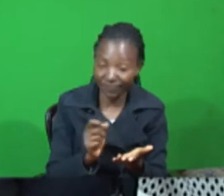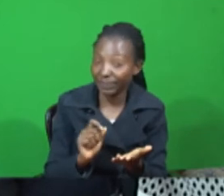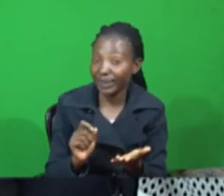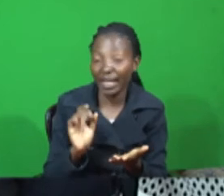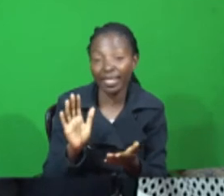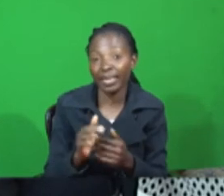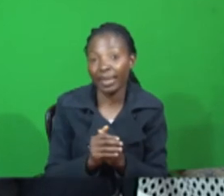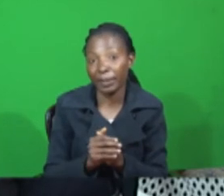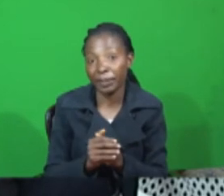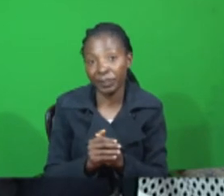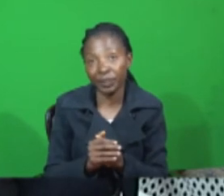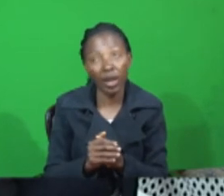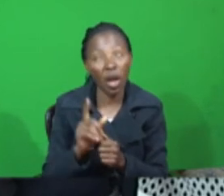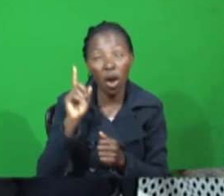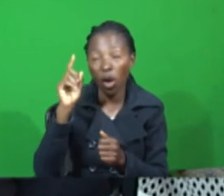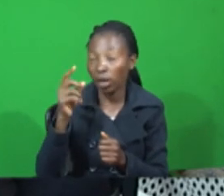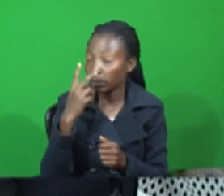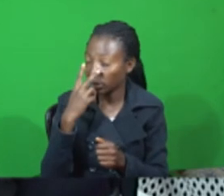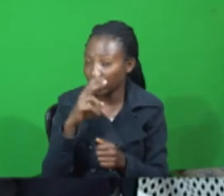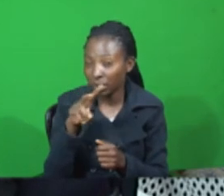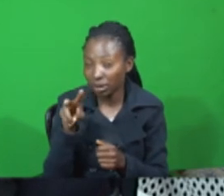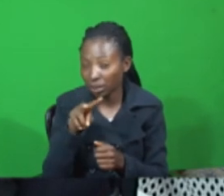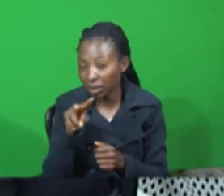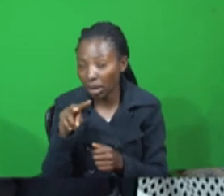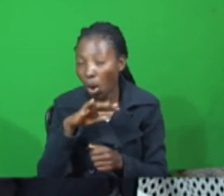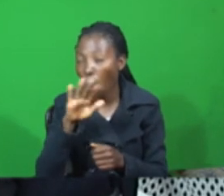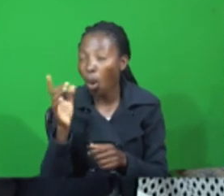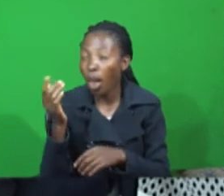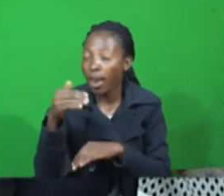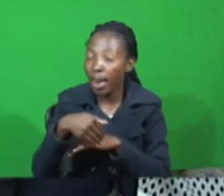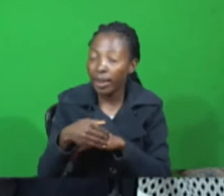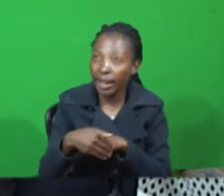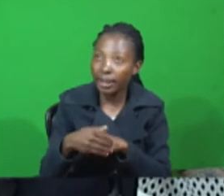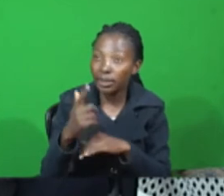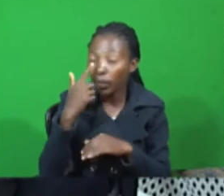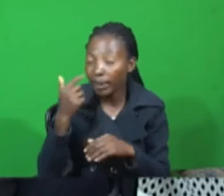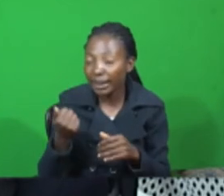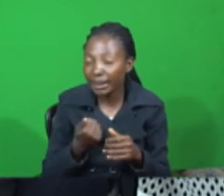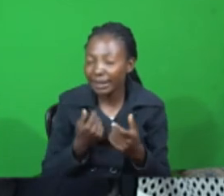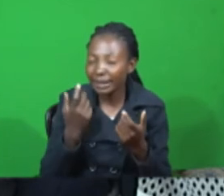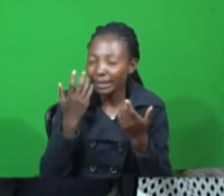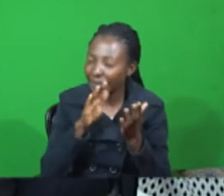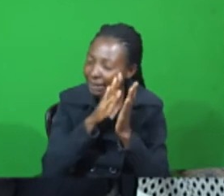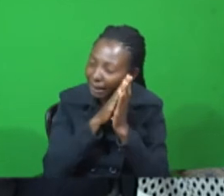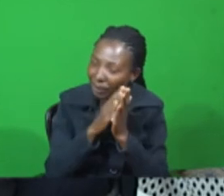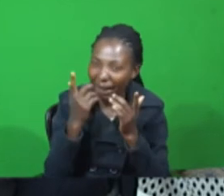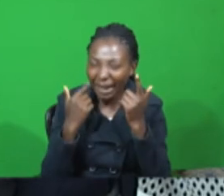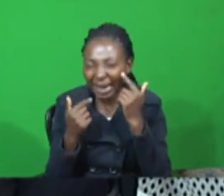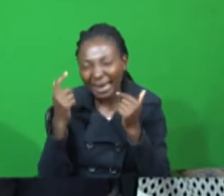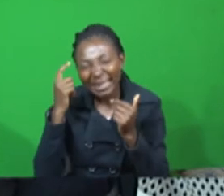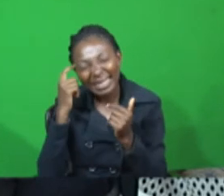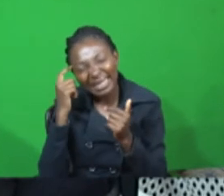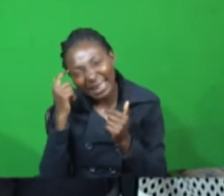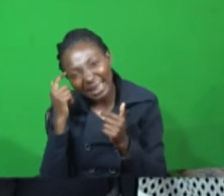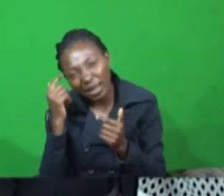Zviri kubuda pachena apa ndezvekuti Mwari ari kutarisa. Usiku wese waanorara akasunura achifunga zvawakamuita.